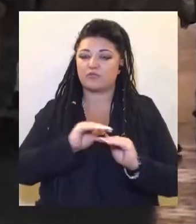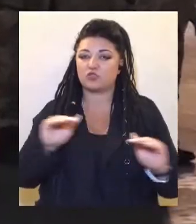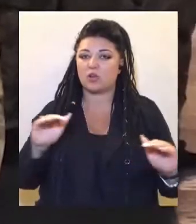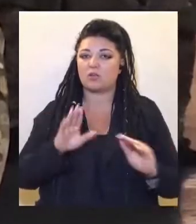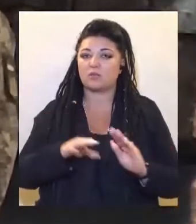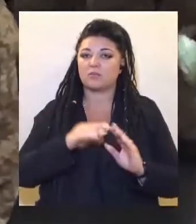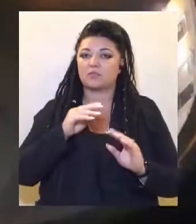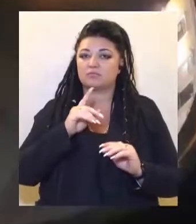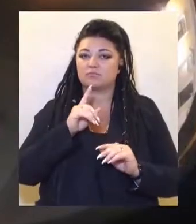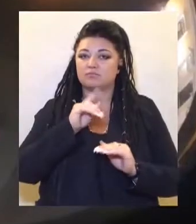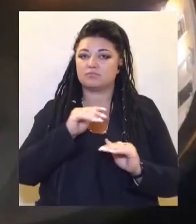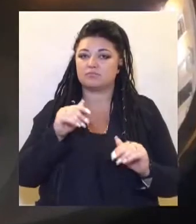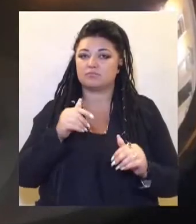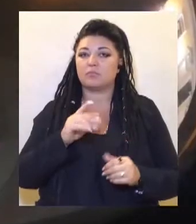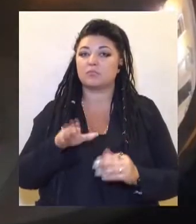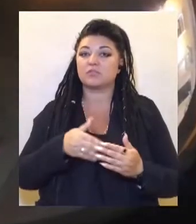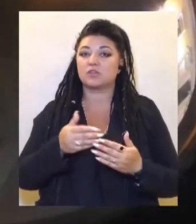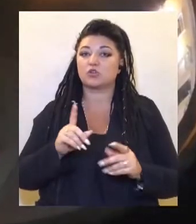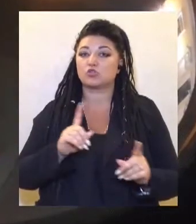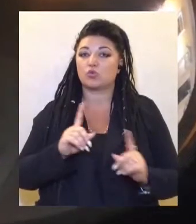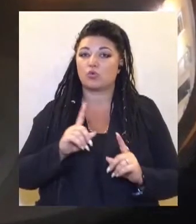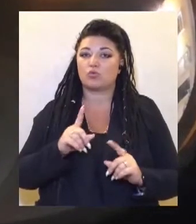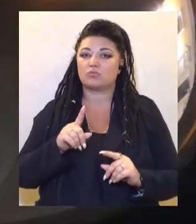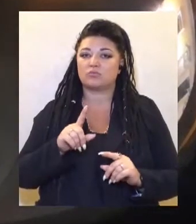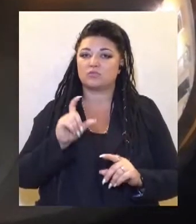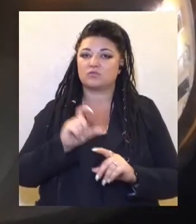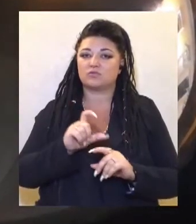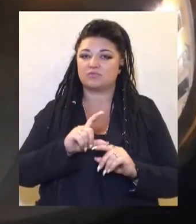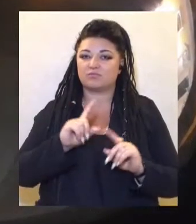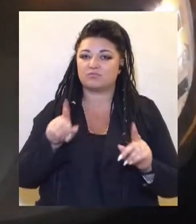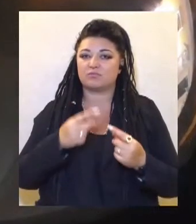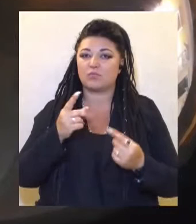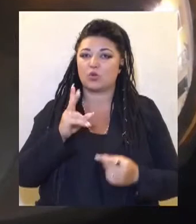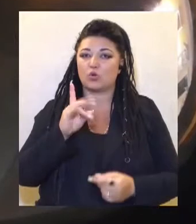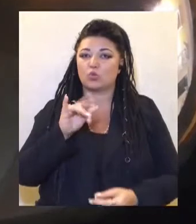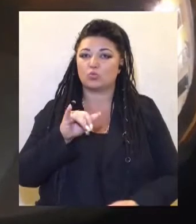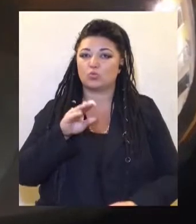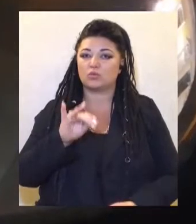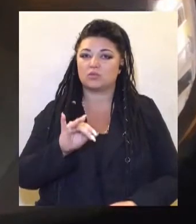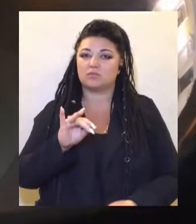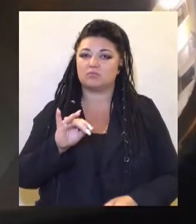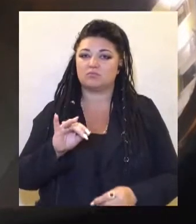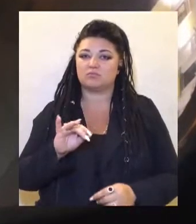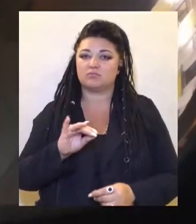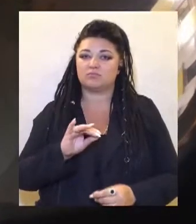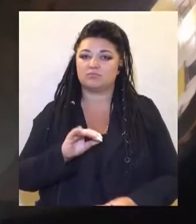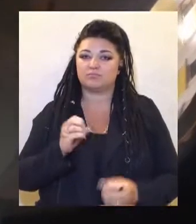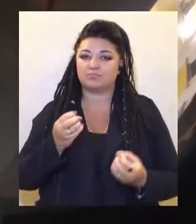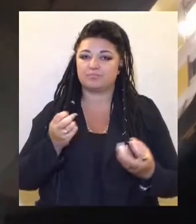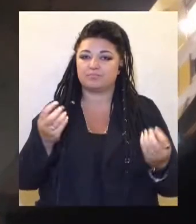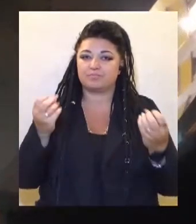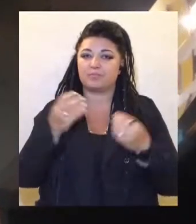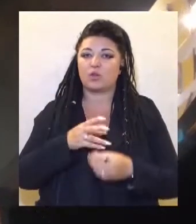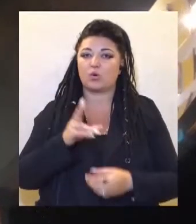Після чого вишикувалися так, щоб утворити слово «Крути». Напис підсвічували ліхтарями. Також курсанти заспівали